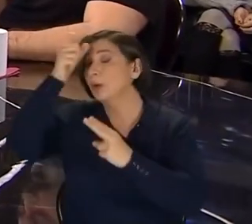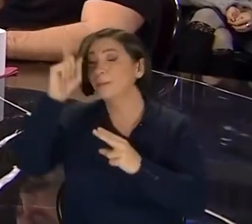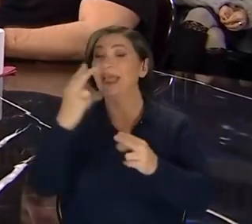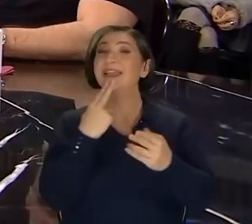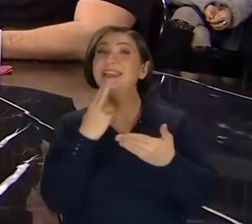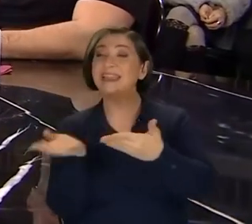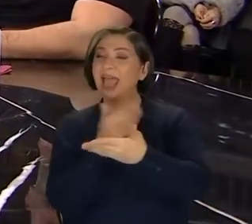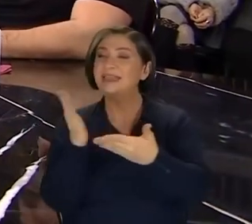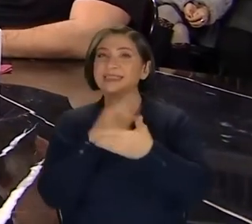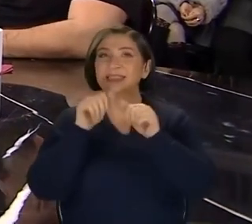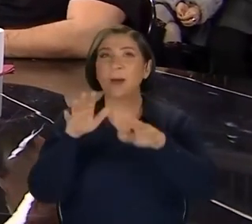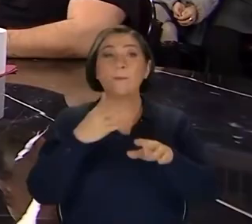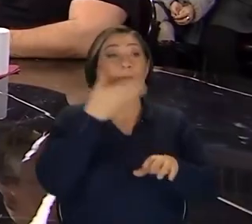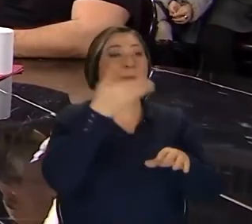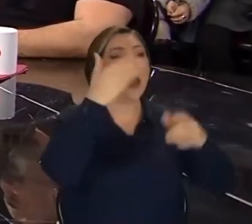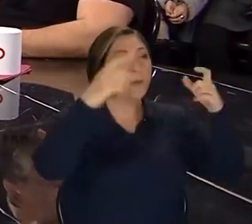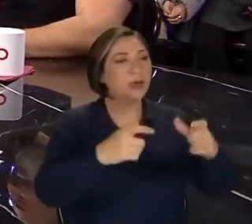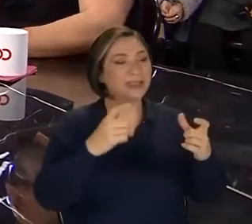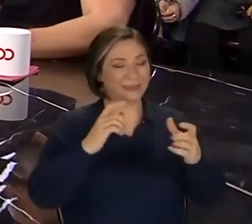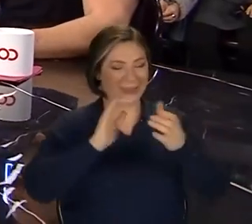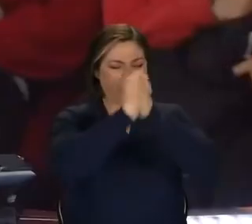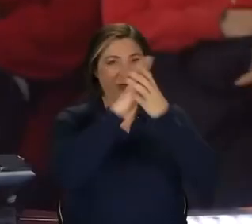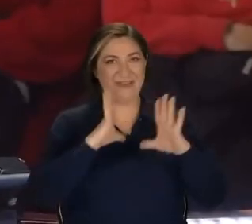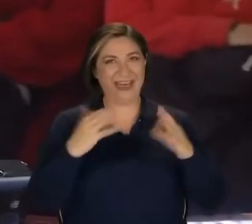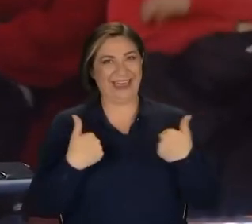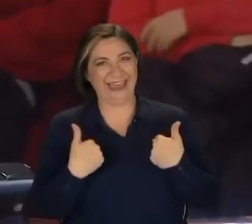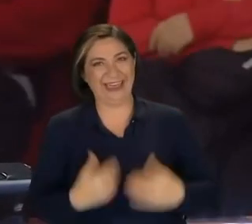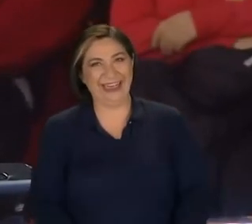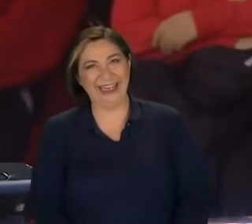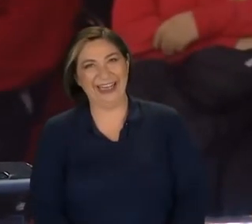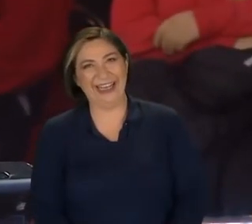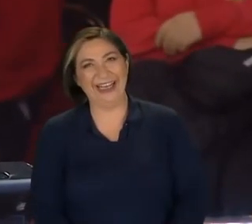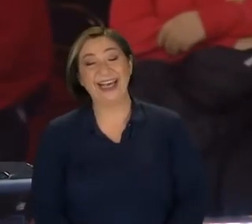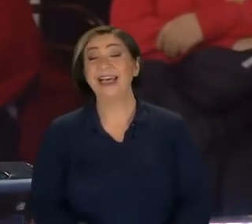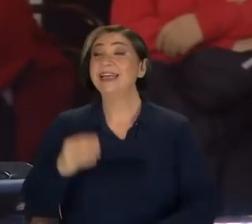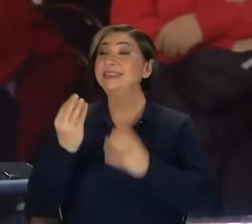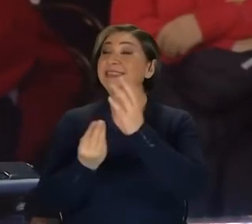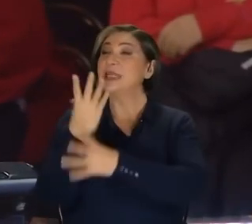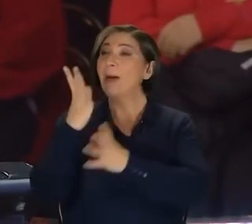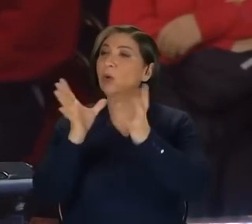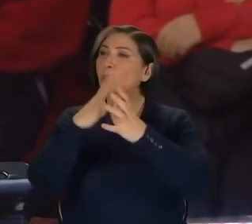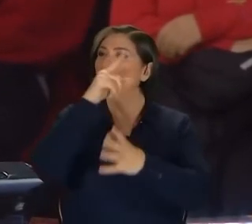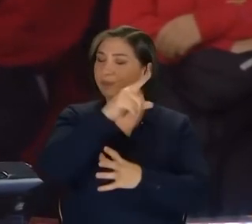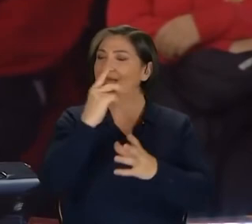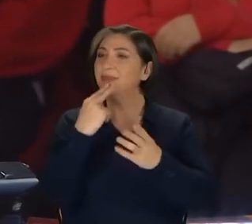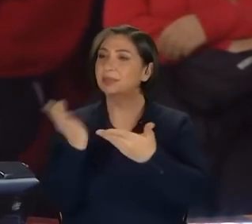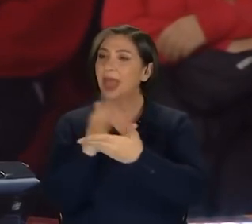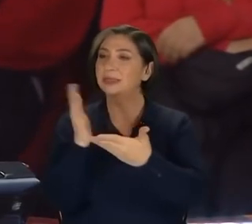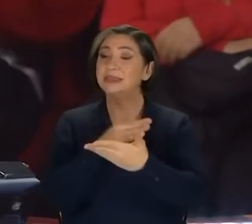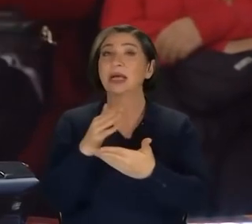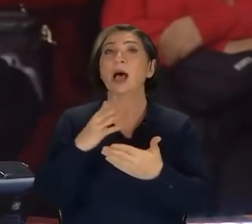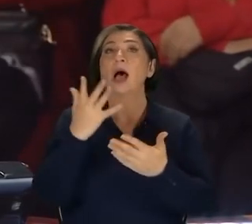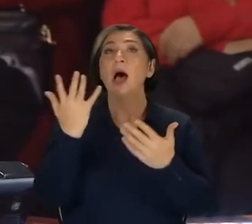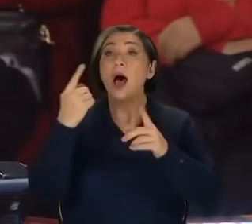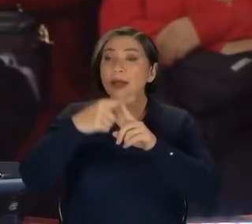dergisi yayınlanıyor. Vallahi ben yalnızca Marmara bölge şampiyonluğum var. Sabah grubunun bir kadın dergisiydi. Diyor ki,